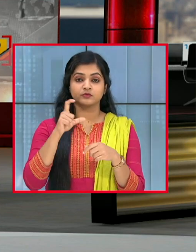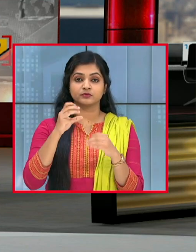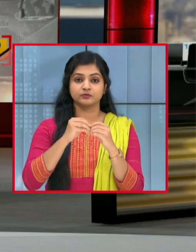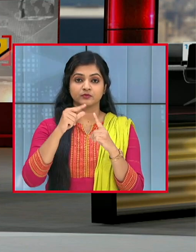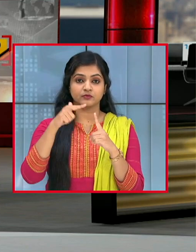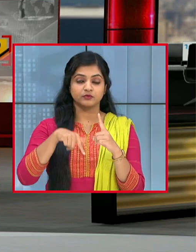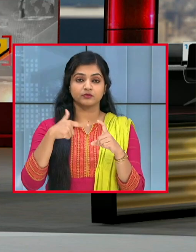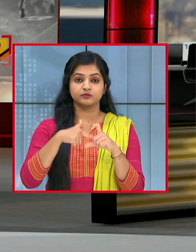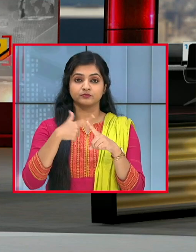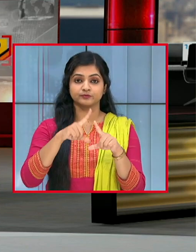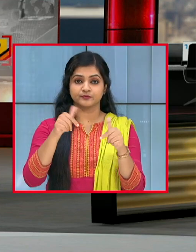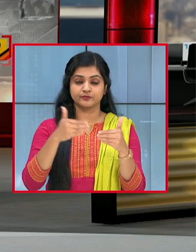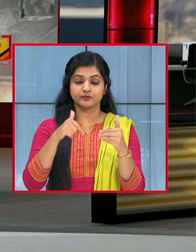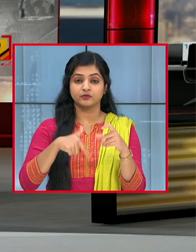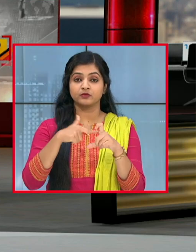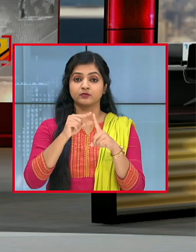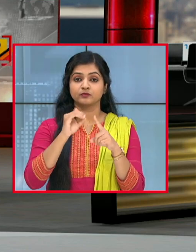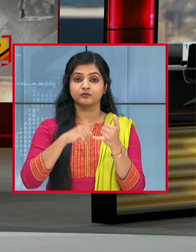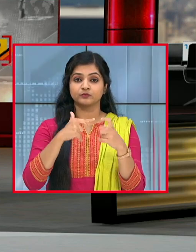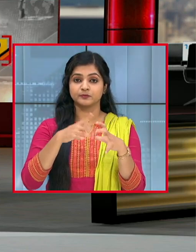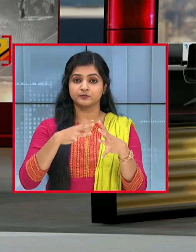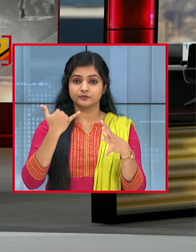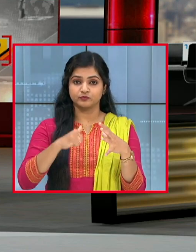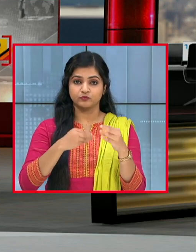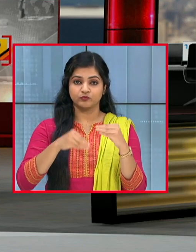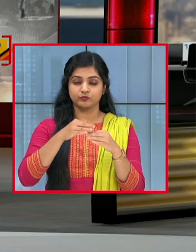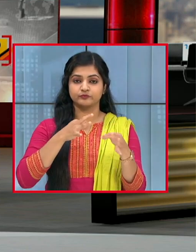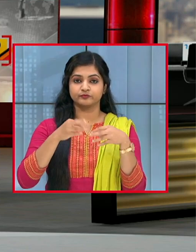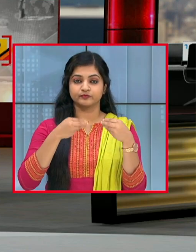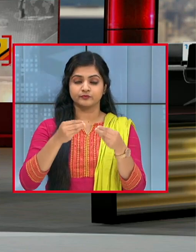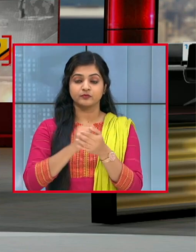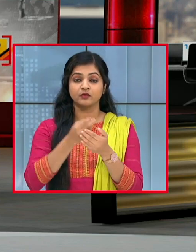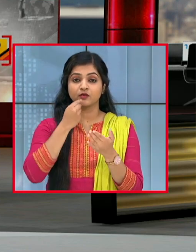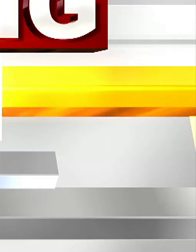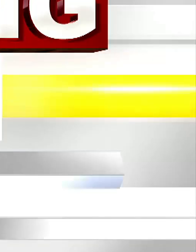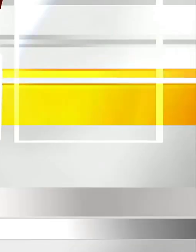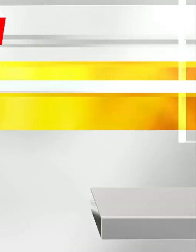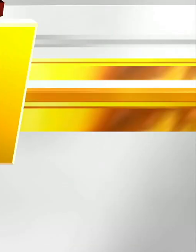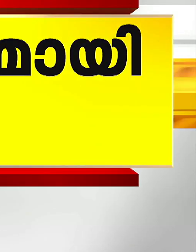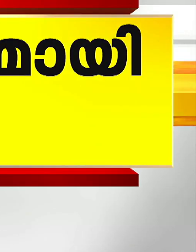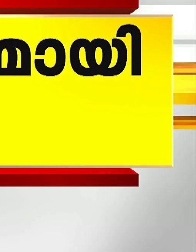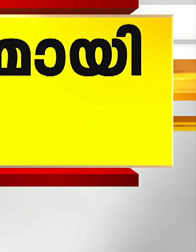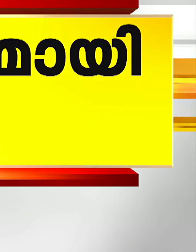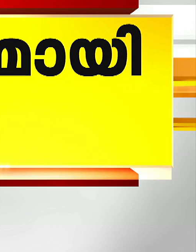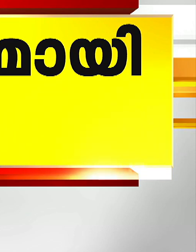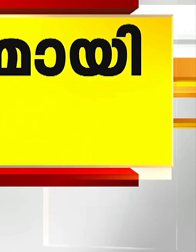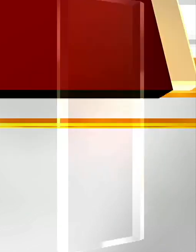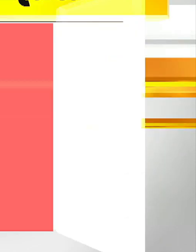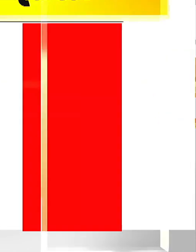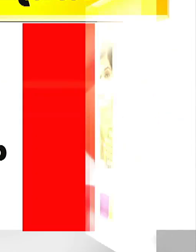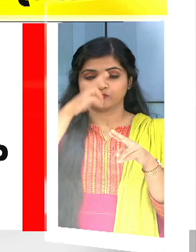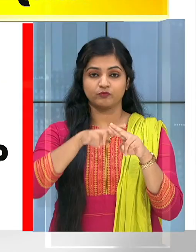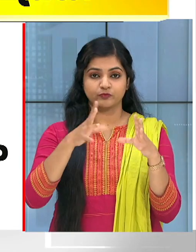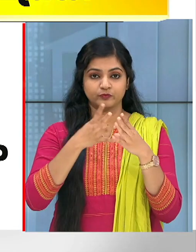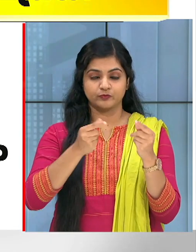മെഷീന്റെ സാങ്കേതിക പ്രശ്നങ്ങൾ മന്ത്രി വിശദീകരിച്ചത്. റേഷൻ കട അടച്ചിടൽ പ്രശ്നം ശാശ്വതമായി പരിഹരിക്കാൻ വേണ്ടിയാണെന്നും മന്ത്രി അറിയിച്ചു. തനേഷ് തമ്പി നൽകും